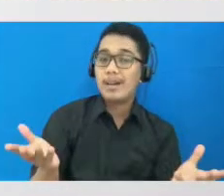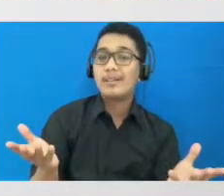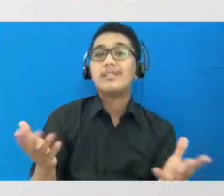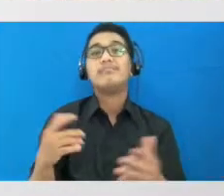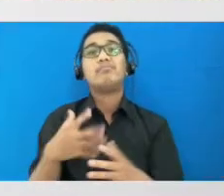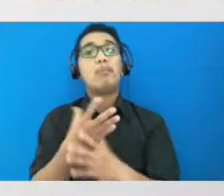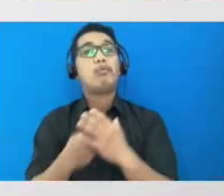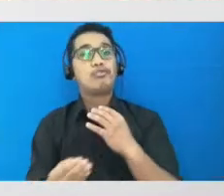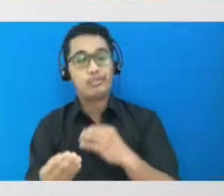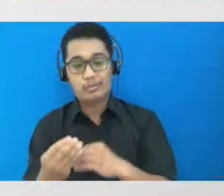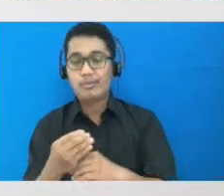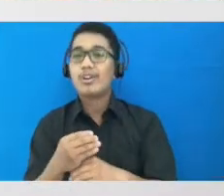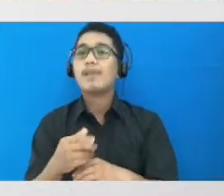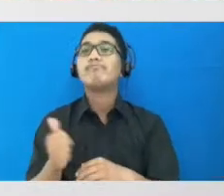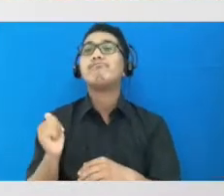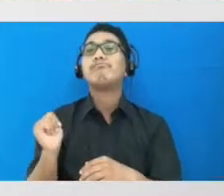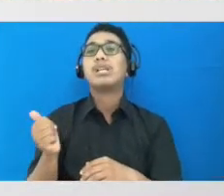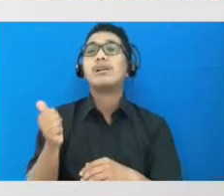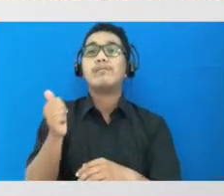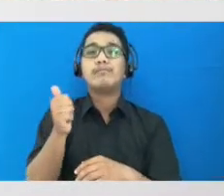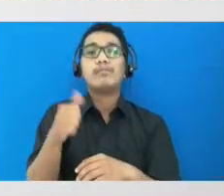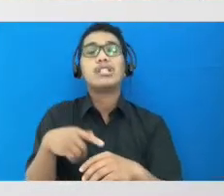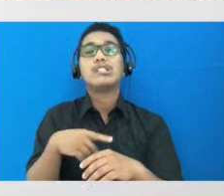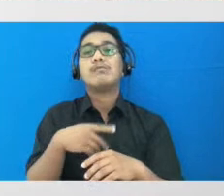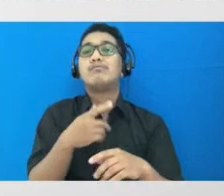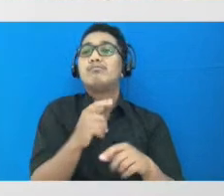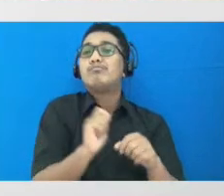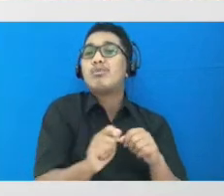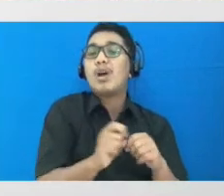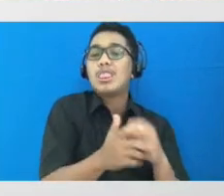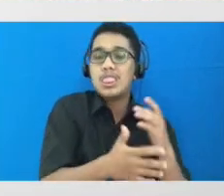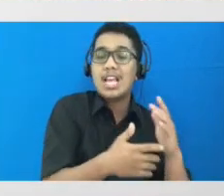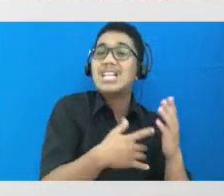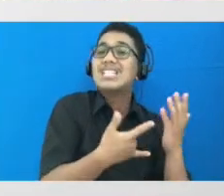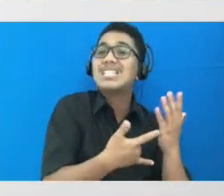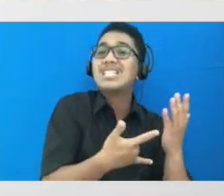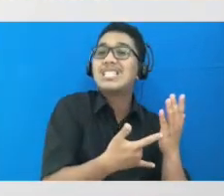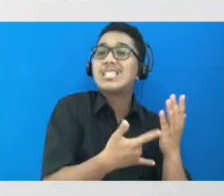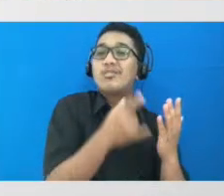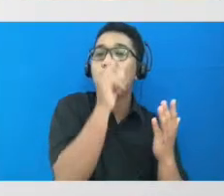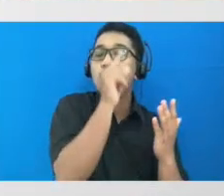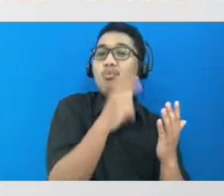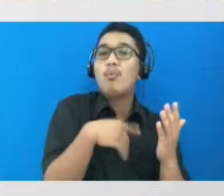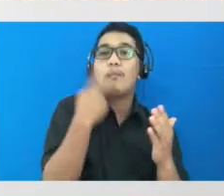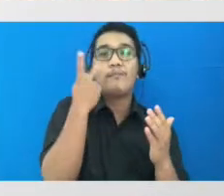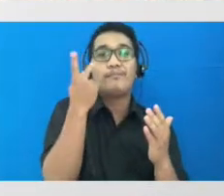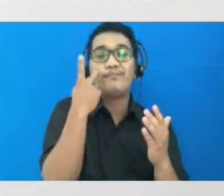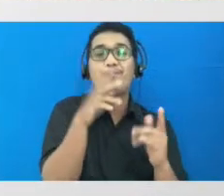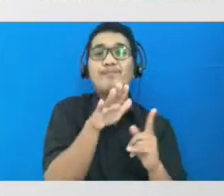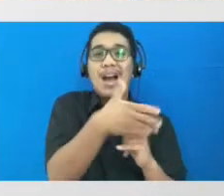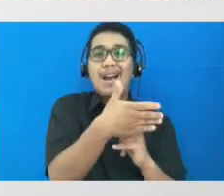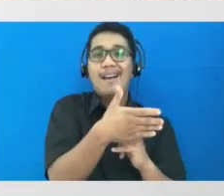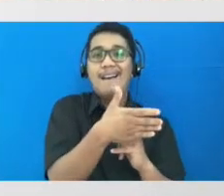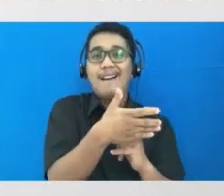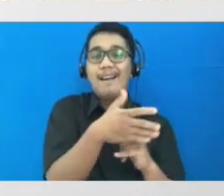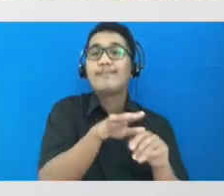bisa melakukan pengamanan datanya seperti apa, ataupun bisa